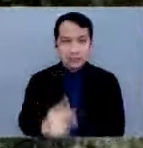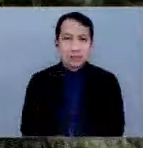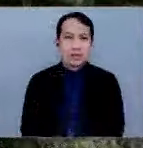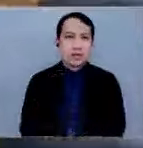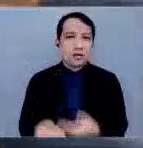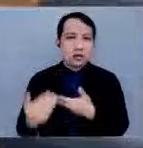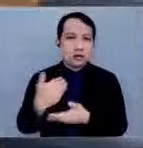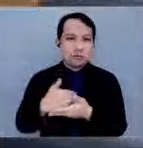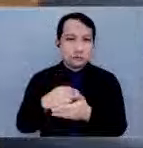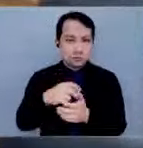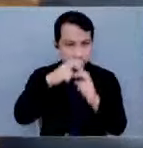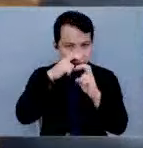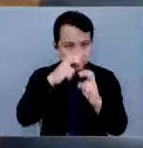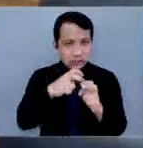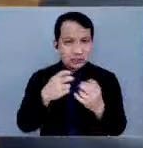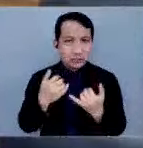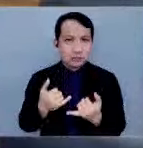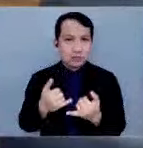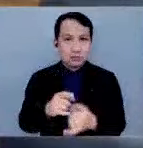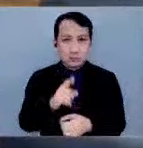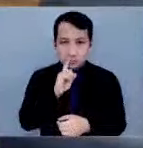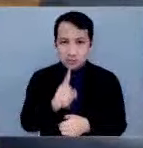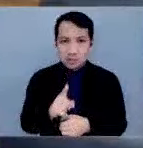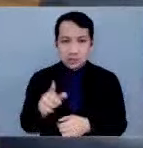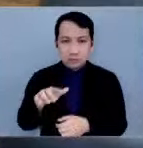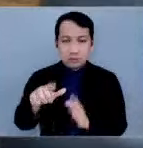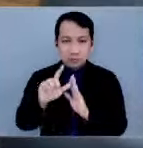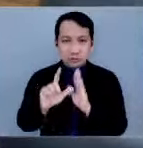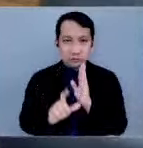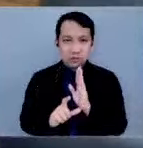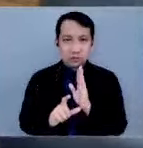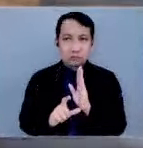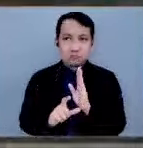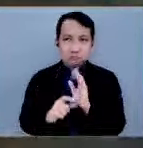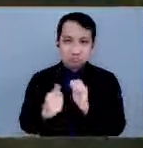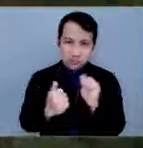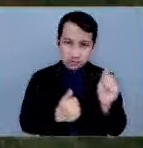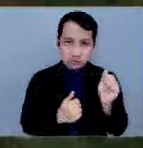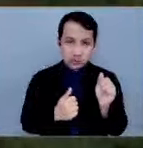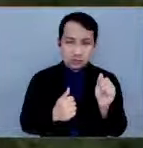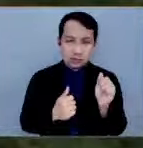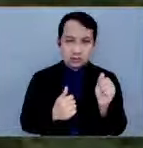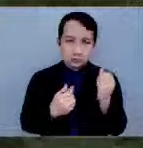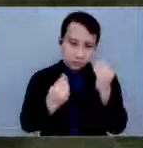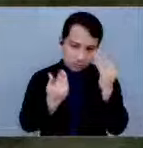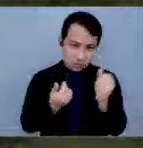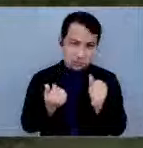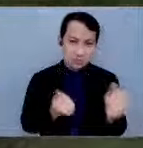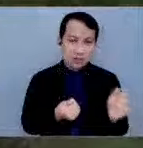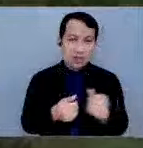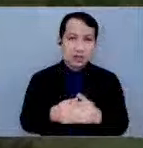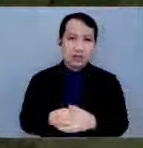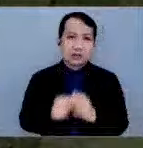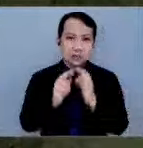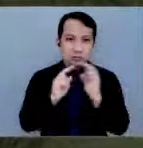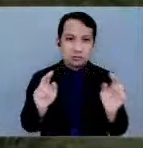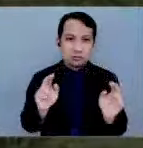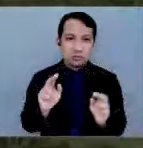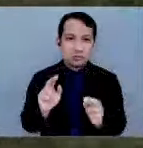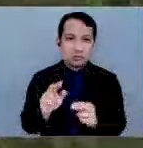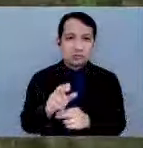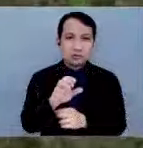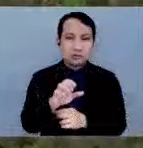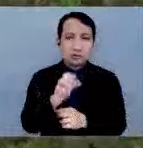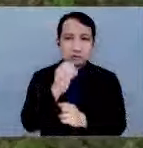strict na. Make it sure that all the laws be complied with. Naglabas na rin ng cease and desist order